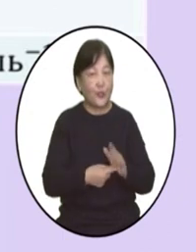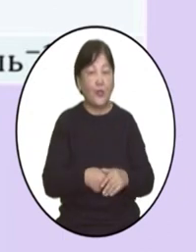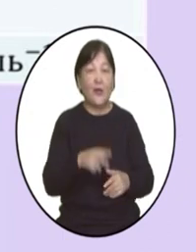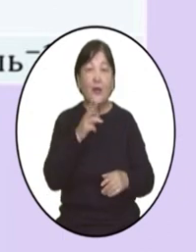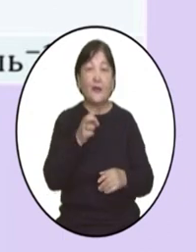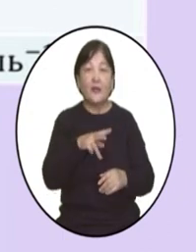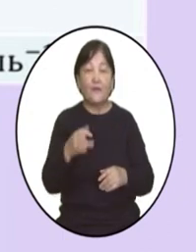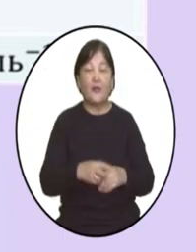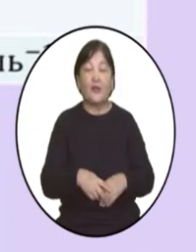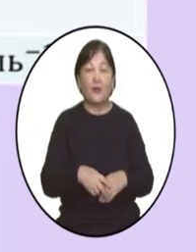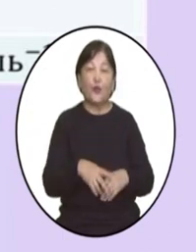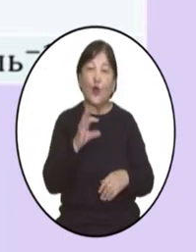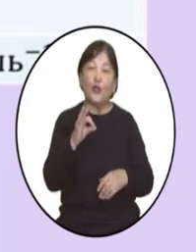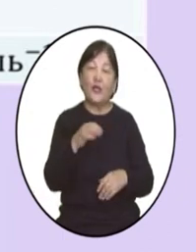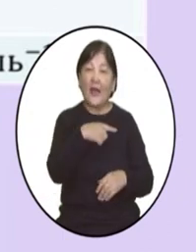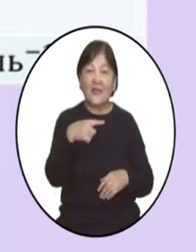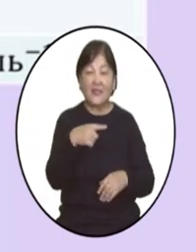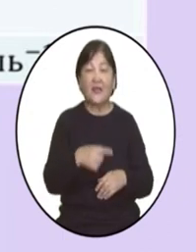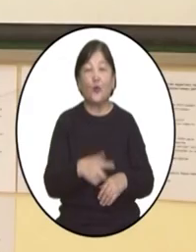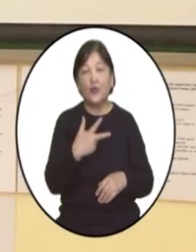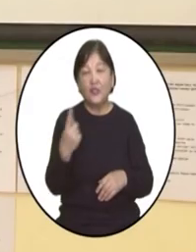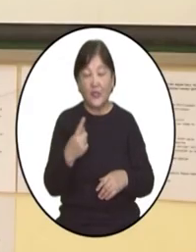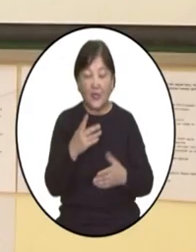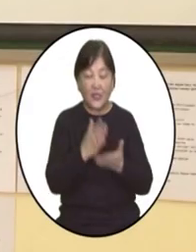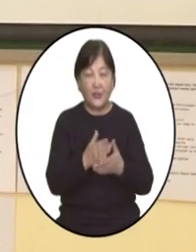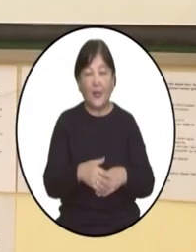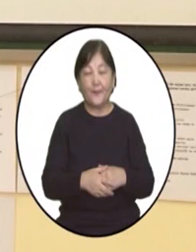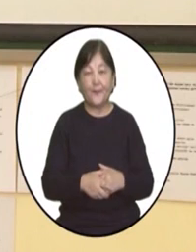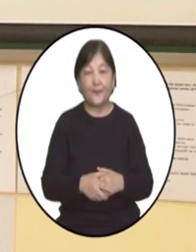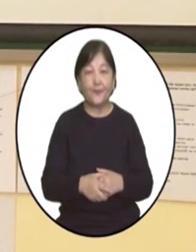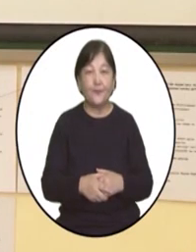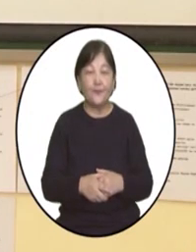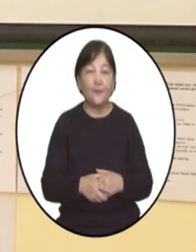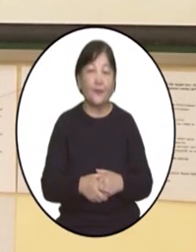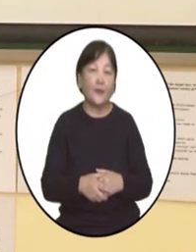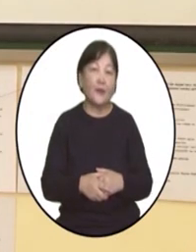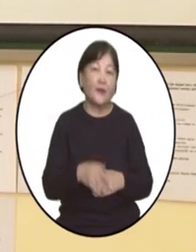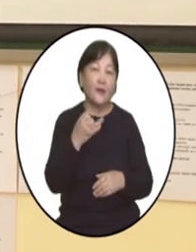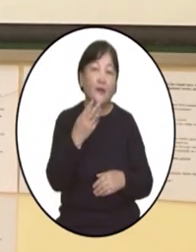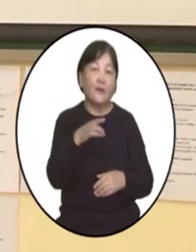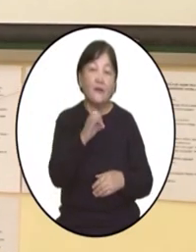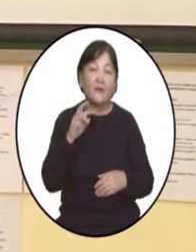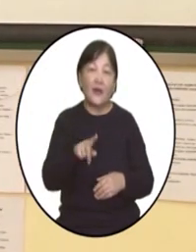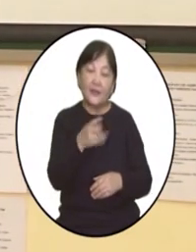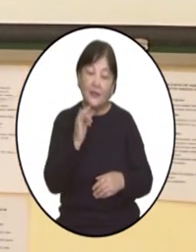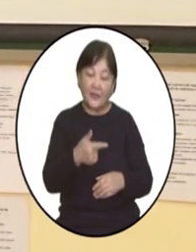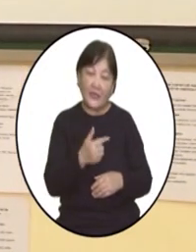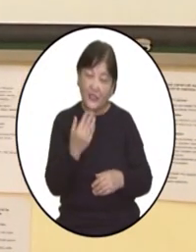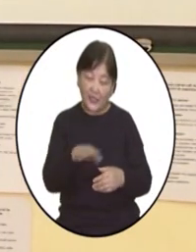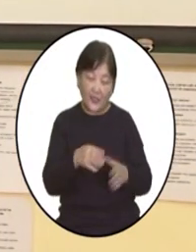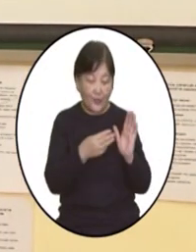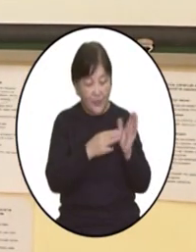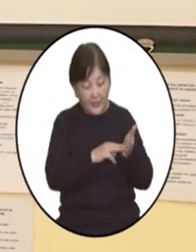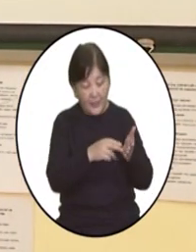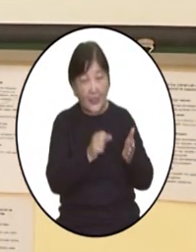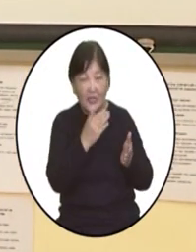хасахныг, үржихэн мойлын хасахныг гэсэн нэгжтэй байх нь. Тэгэхээр физик идеал хийг ашиглаад, идеал хийн тэгшдэглийг